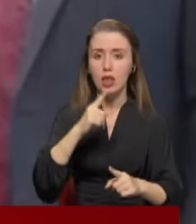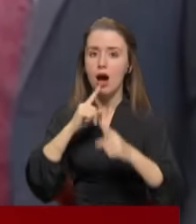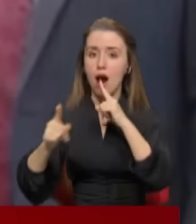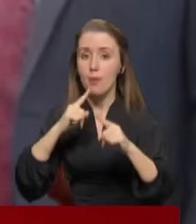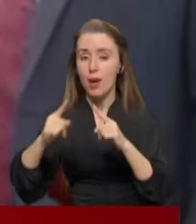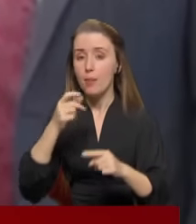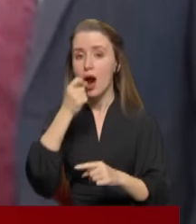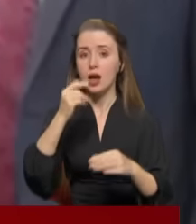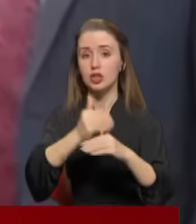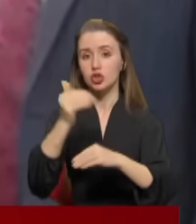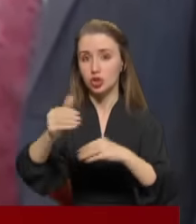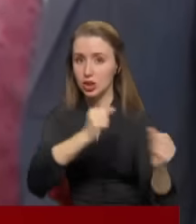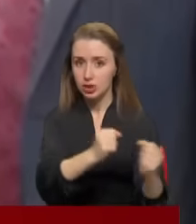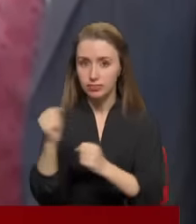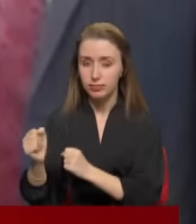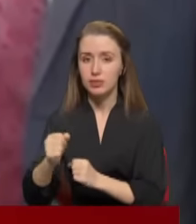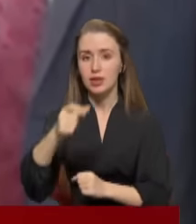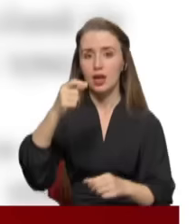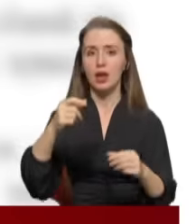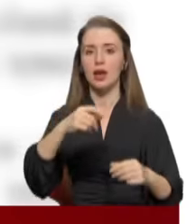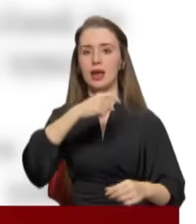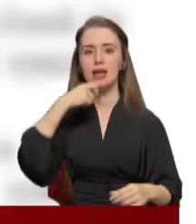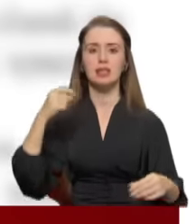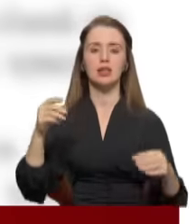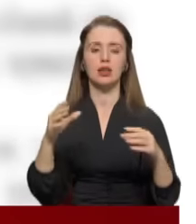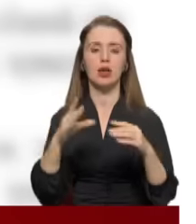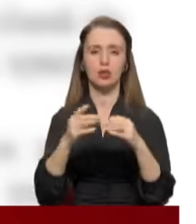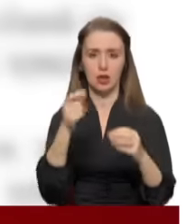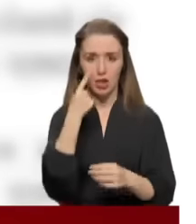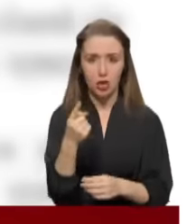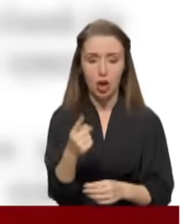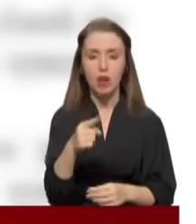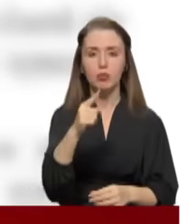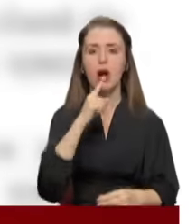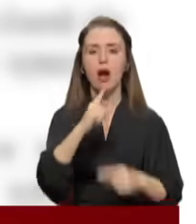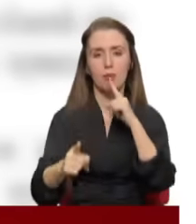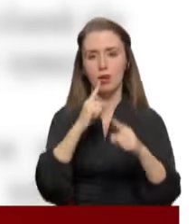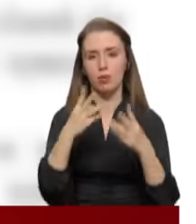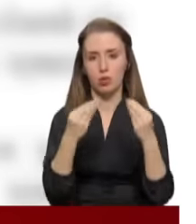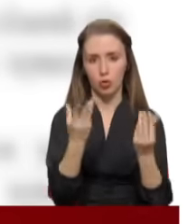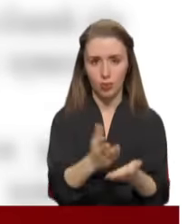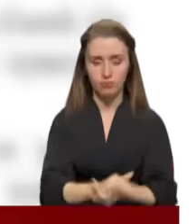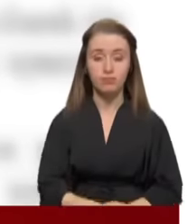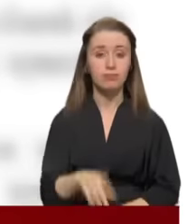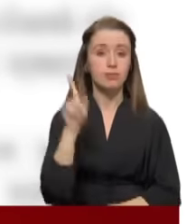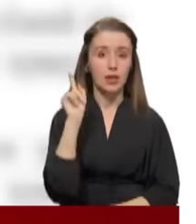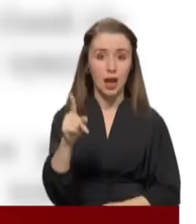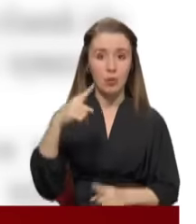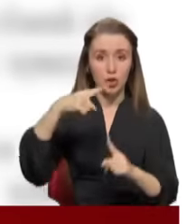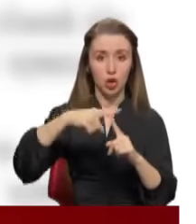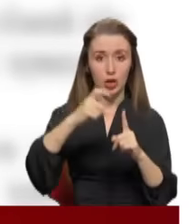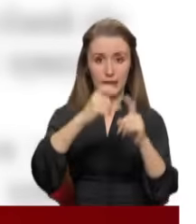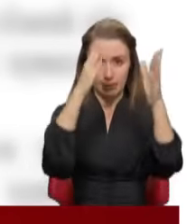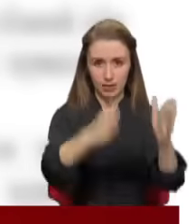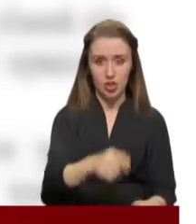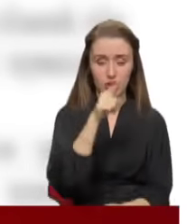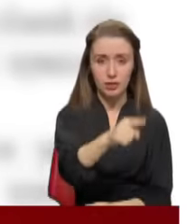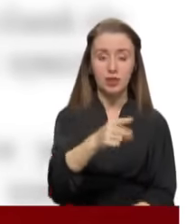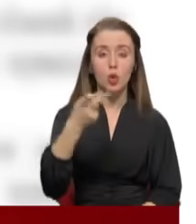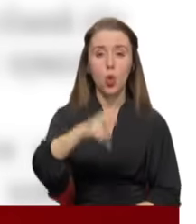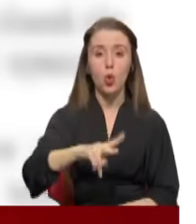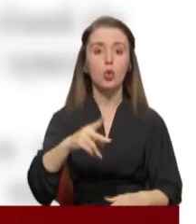dışına kaçırdığı belirtilen eski Ülke Ocakları yöneticisi Tolgahan Demirbaş azmettirici olarak geçiyor. Ancak Tolgahan Demirbaş'ın